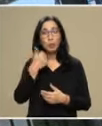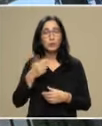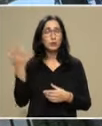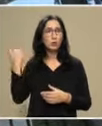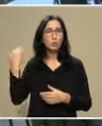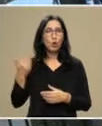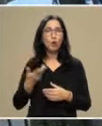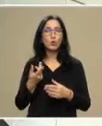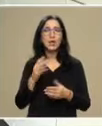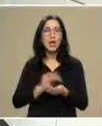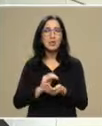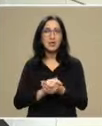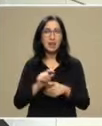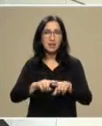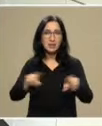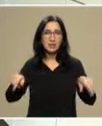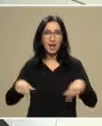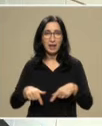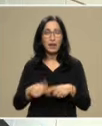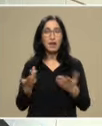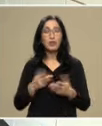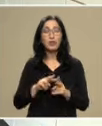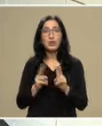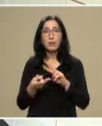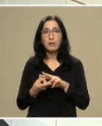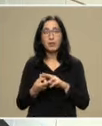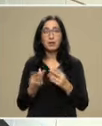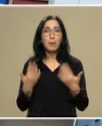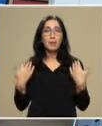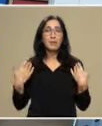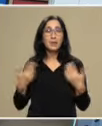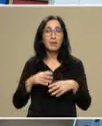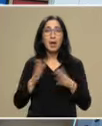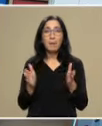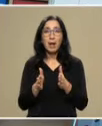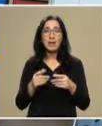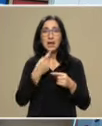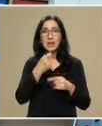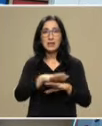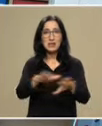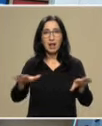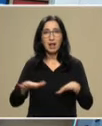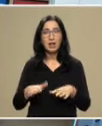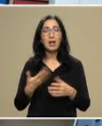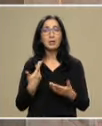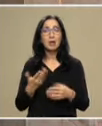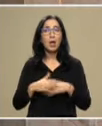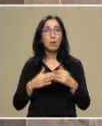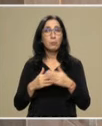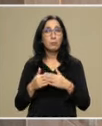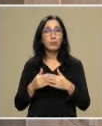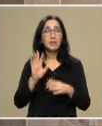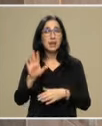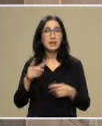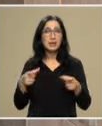Използваната доскоро за склад стая вече е превърната в приветлива малка зала. Тя е резултат от безвъзмездния труд на служители от посолството